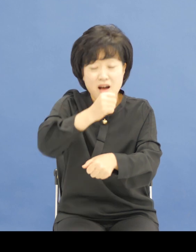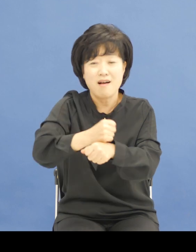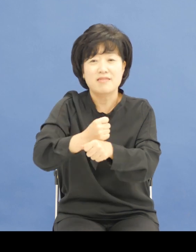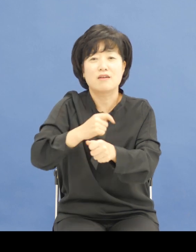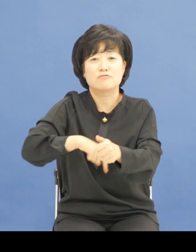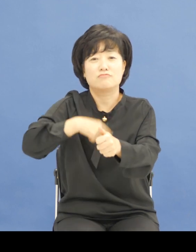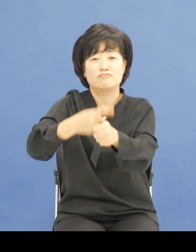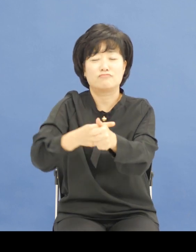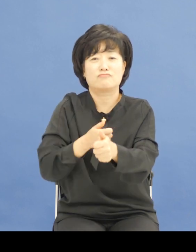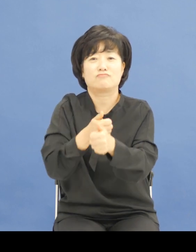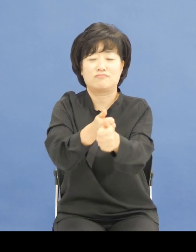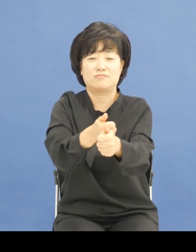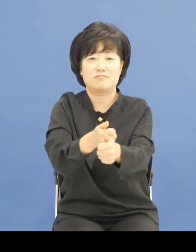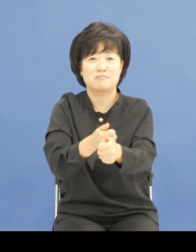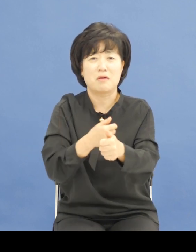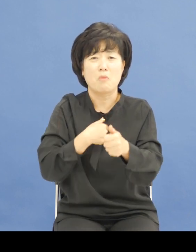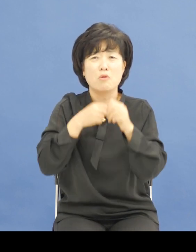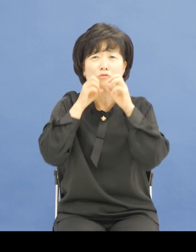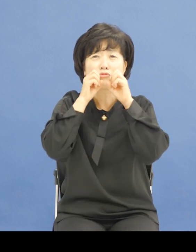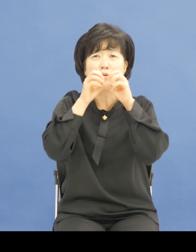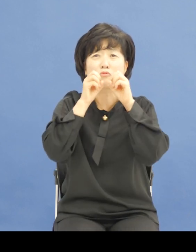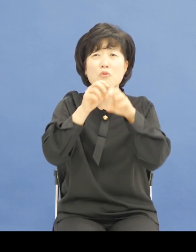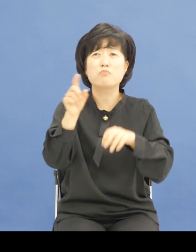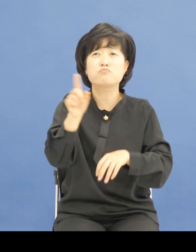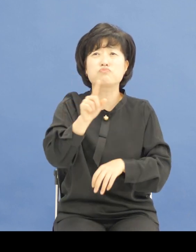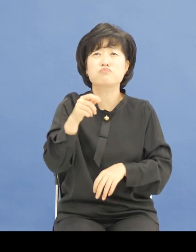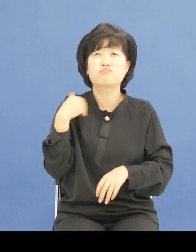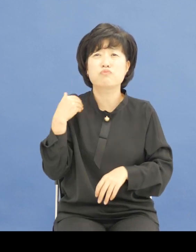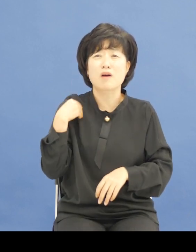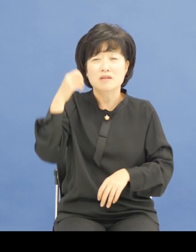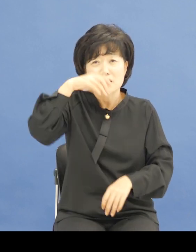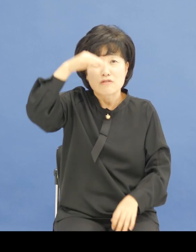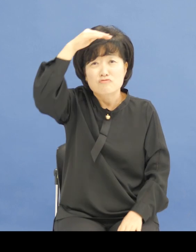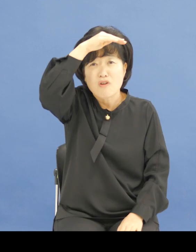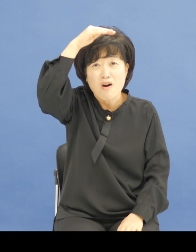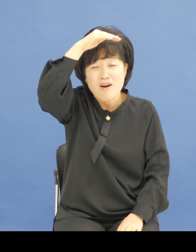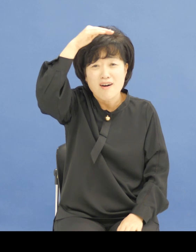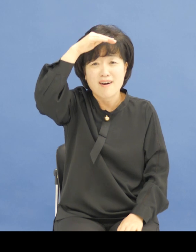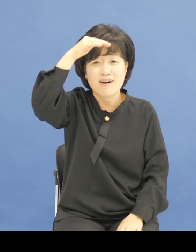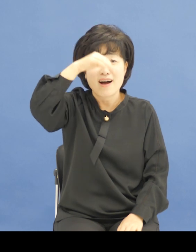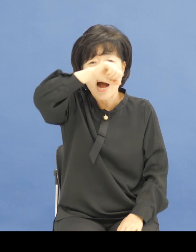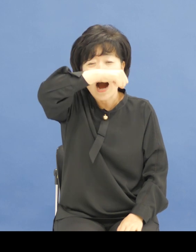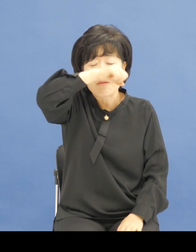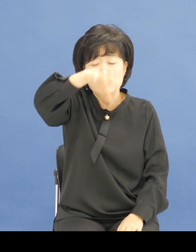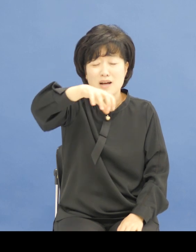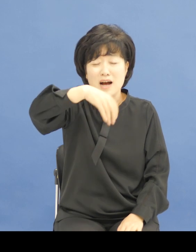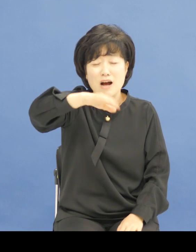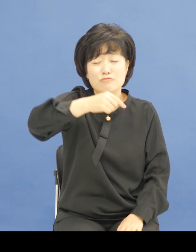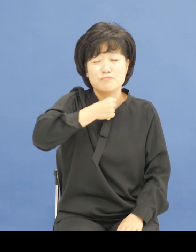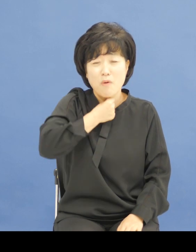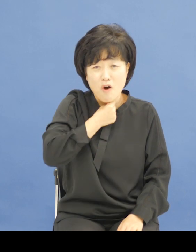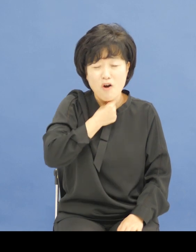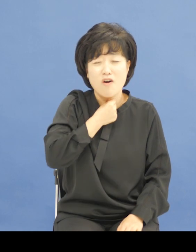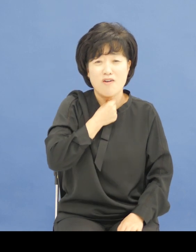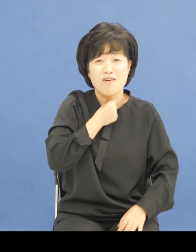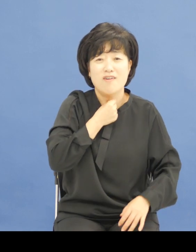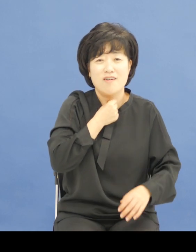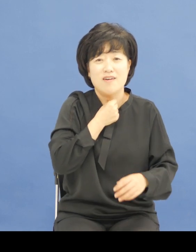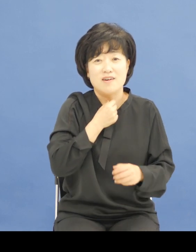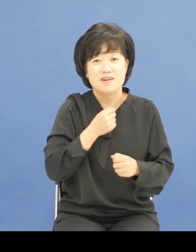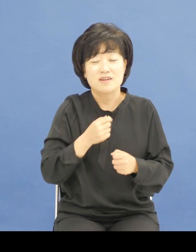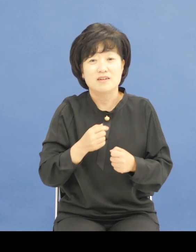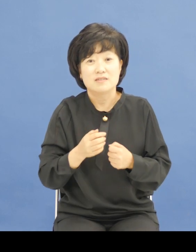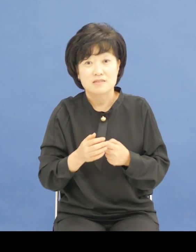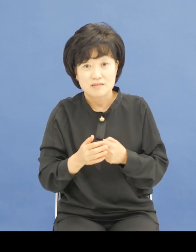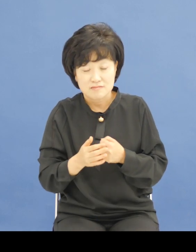뭐 선교 그런 거 잘 모르고 구경하러 예, 어떻게 생겼나 아프리카 예. 좋으니까 아프리카 가고 싶어서 예.